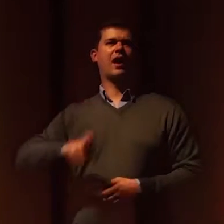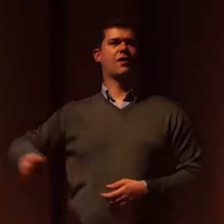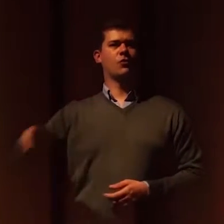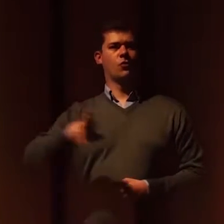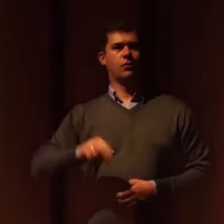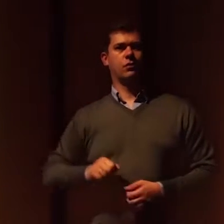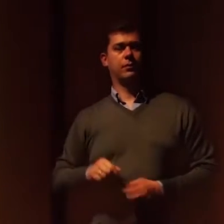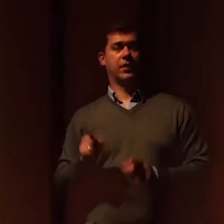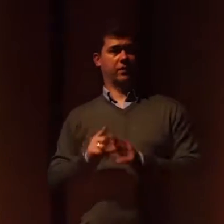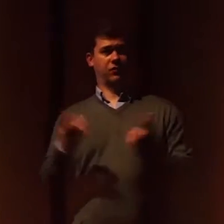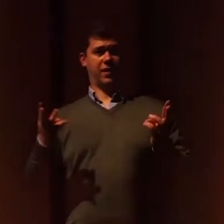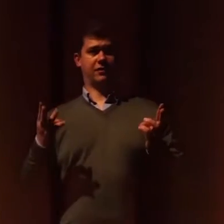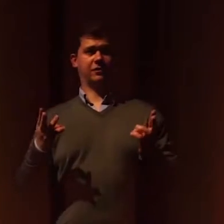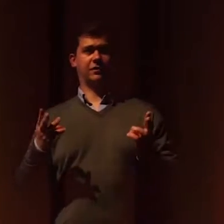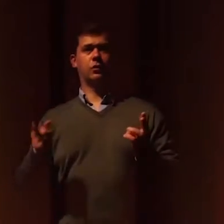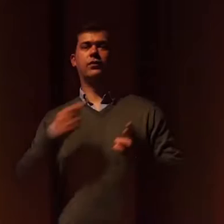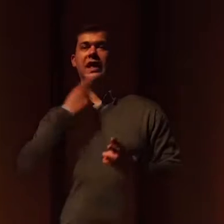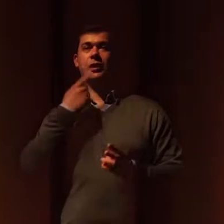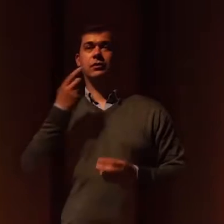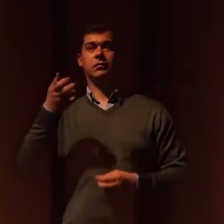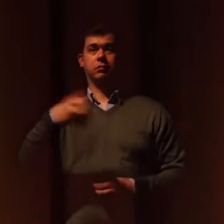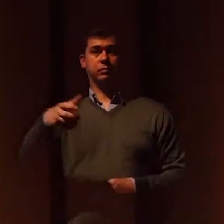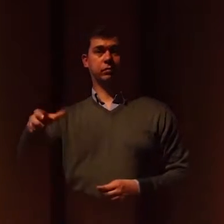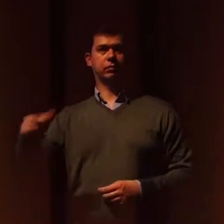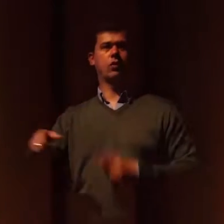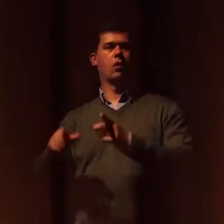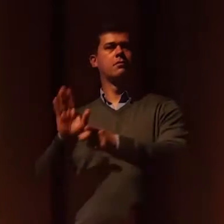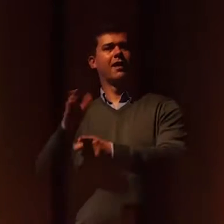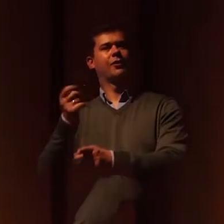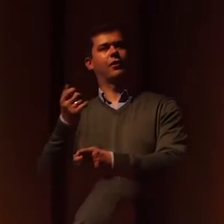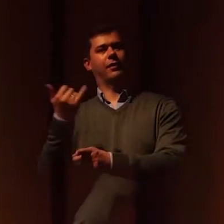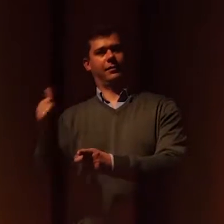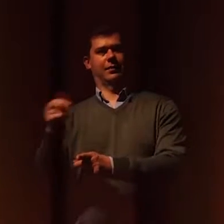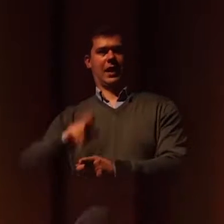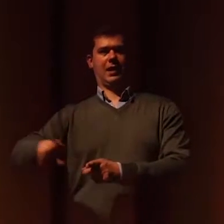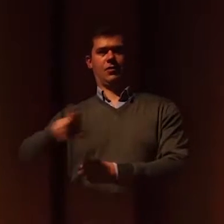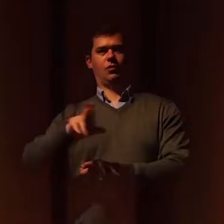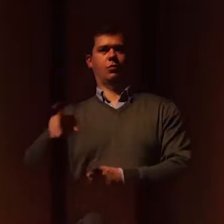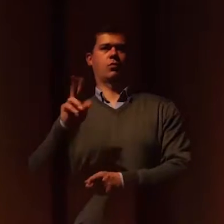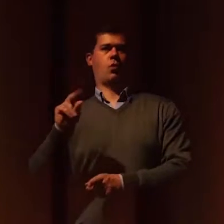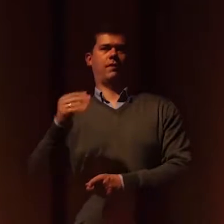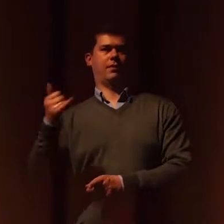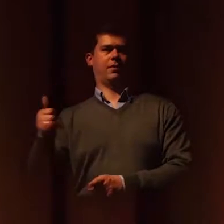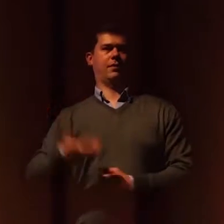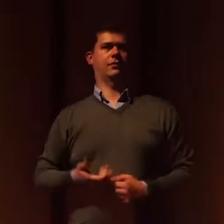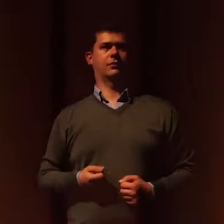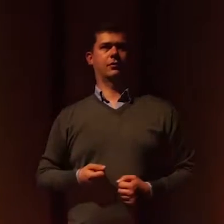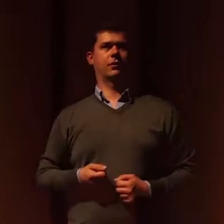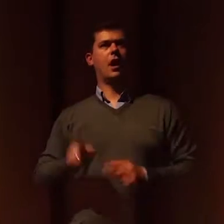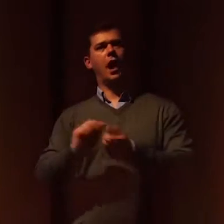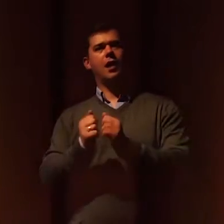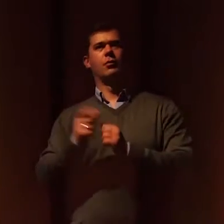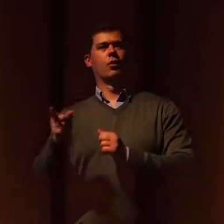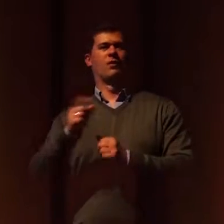zastanowienie się właśnie że są języki które mają pewne swoje formy skodyfikowane i takie które jeszcze czy w